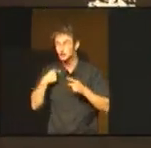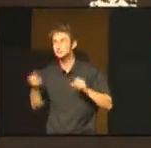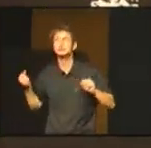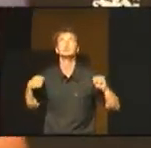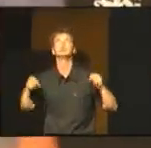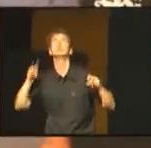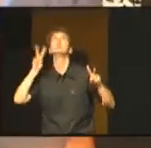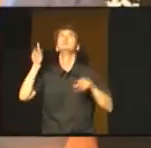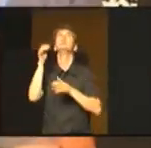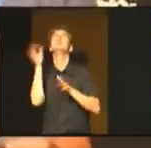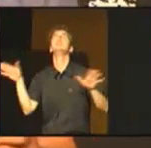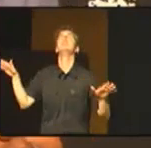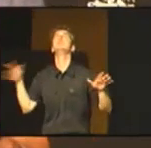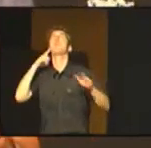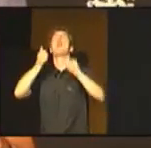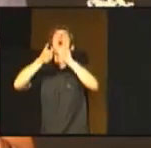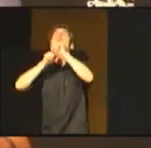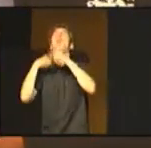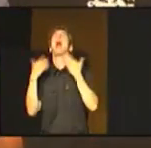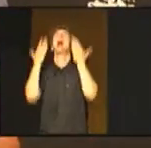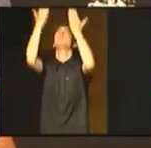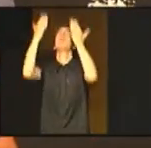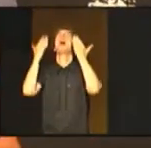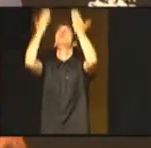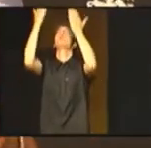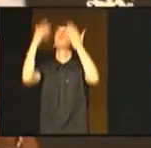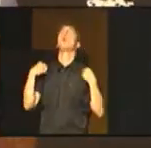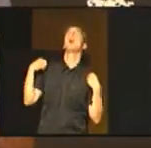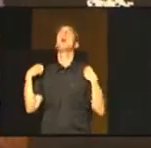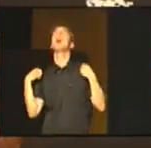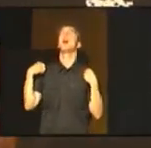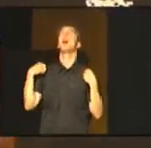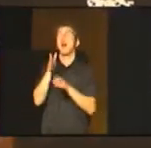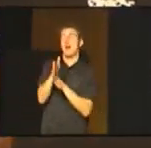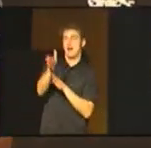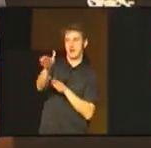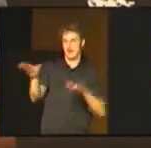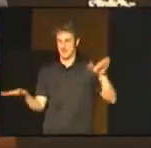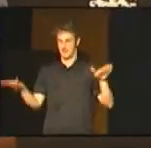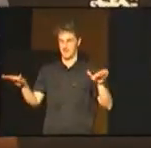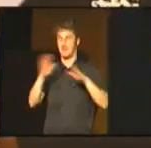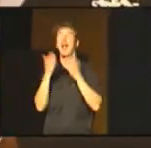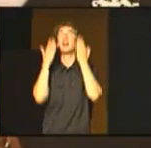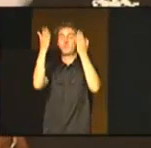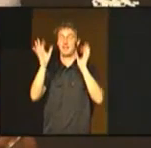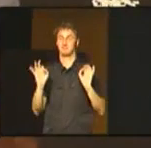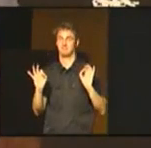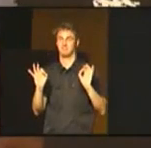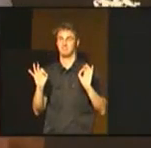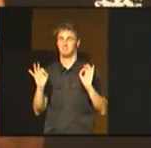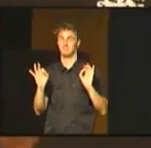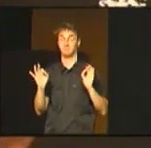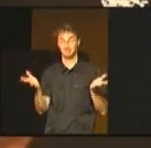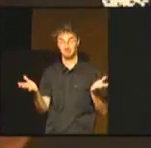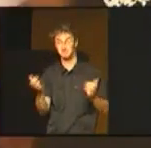mouen com si volguessin ajudar amb el seu cos els moviments que ha de fer l'equilibrista.